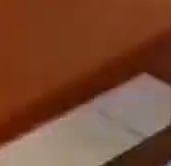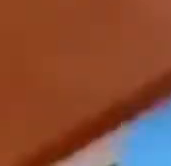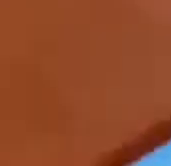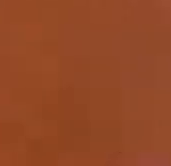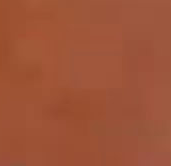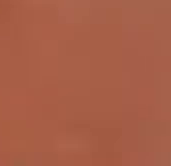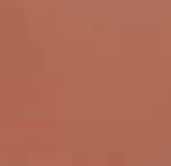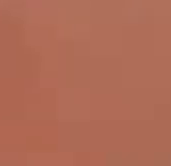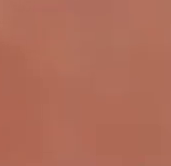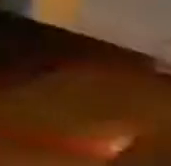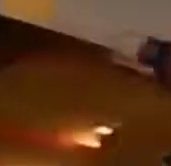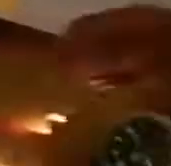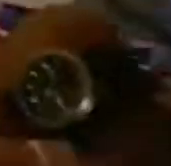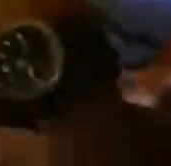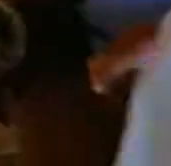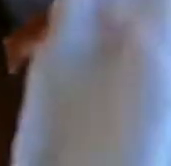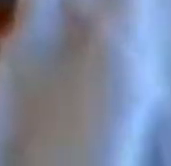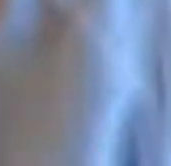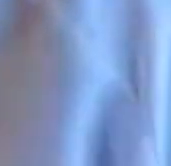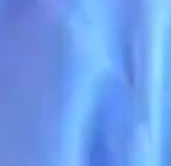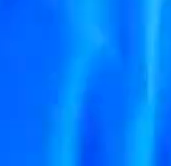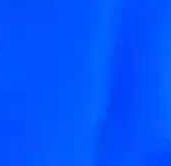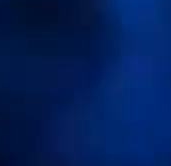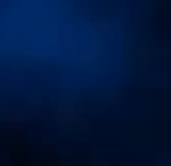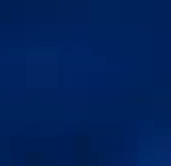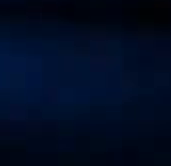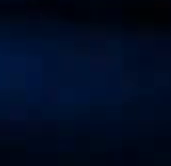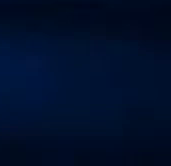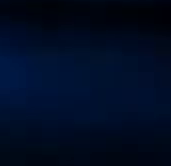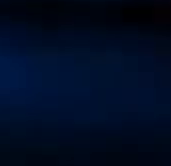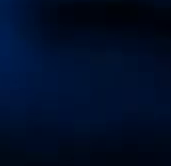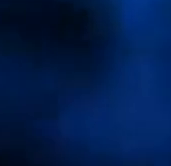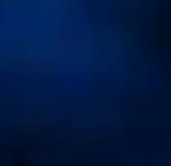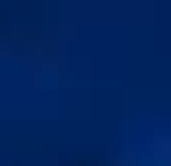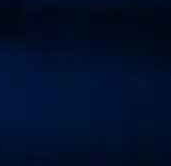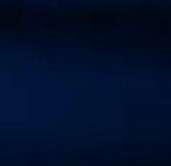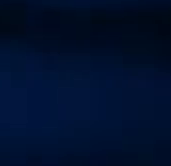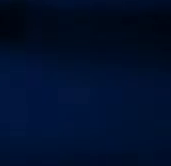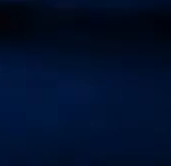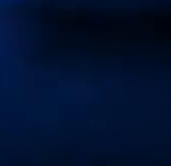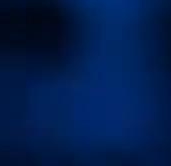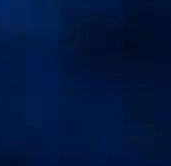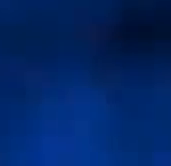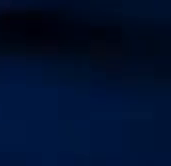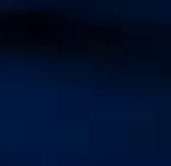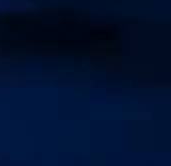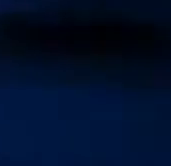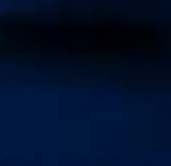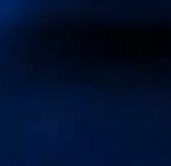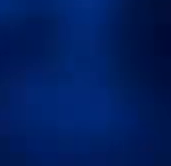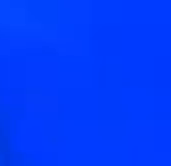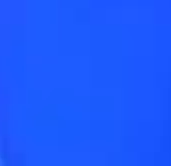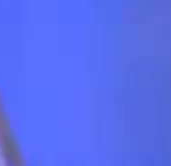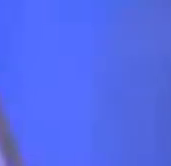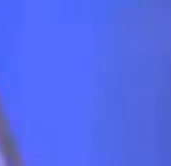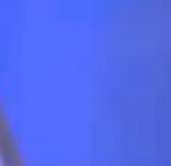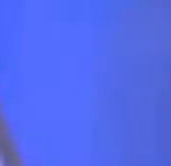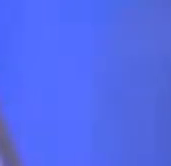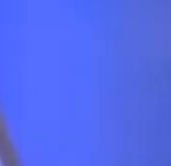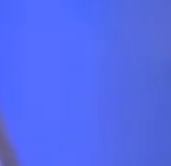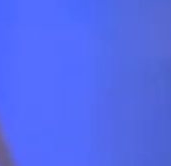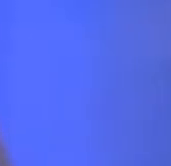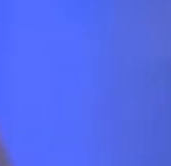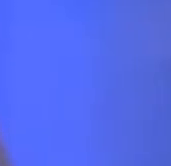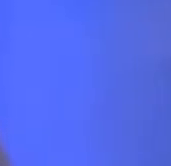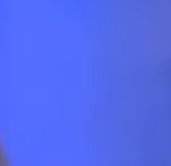agar mengakomodasi ketimpangan akses dan kualitas pembelajaran. Merdeka Belajar episode kedua Kampus Merdeka. Kita